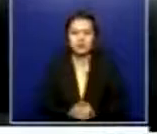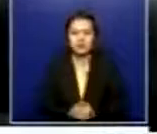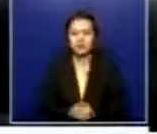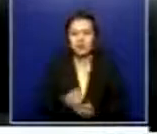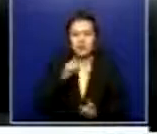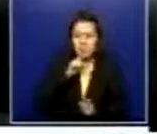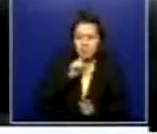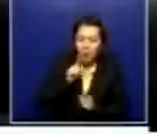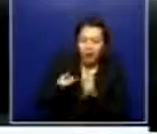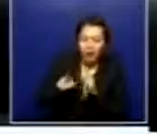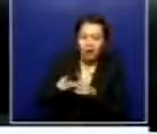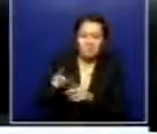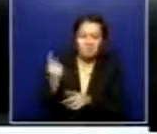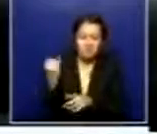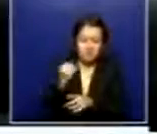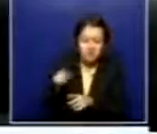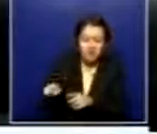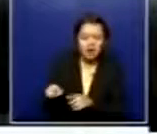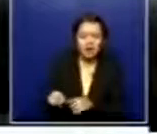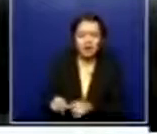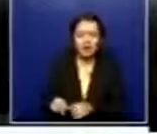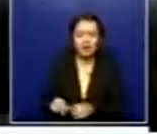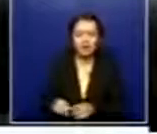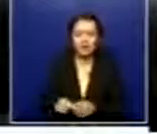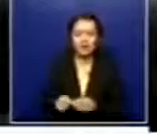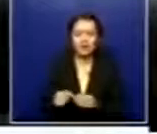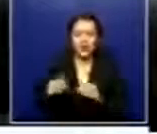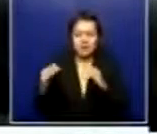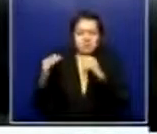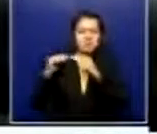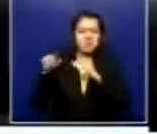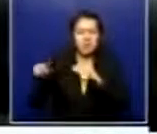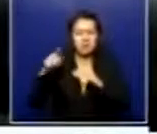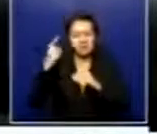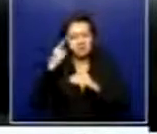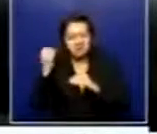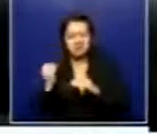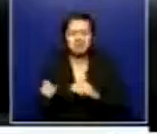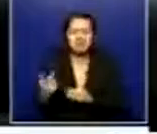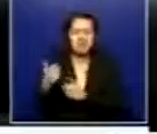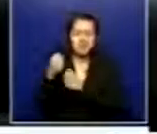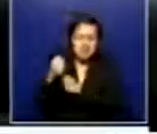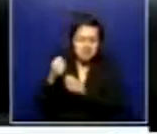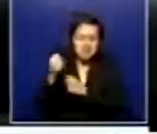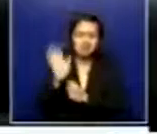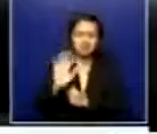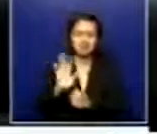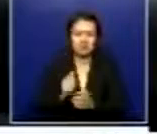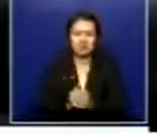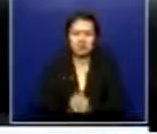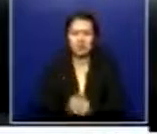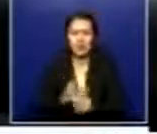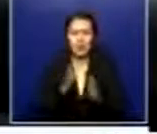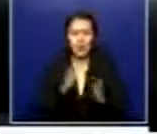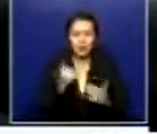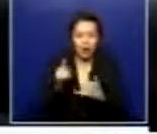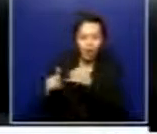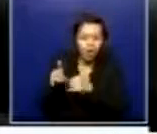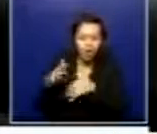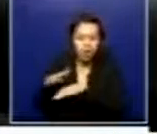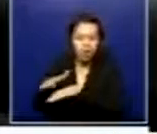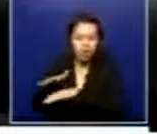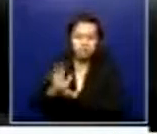ายสีเพื่อทำลายความชอบธรรมในการชุมนุมเพื่อให้คนไม่เข้าร่วมกับพวกเข